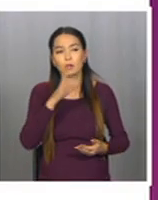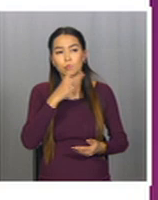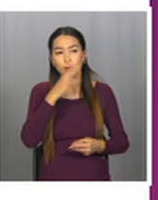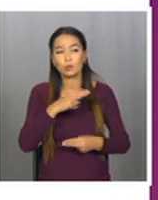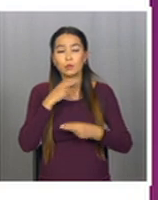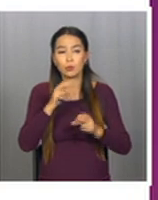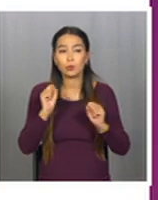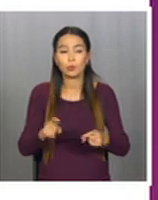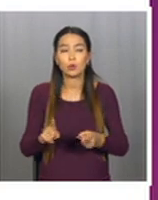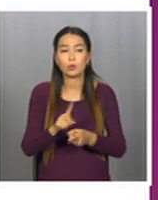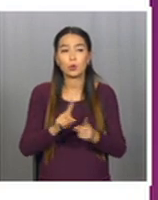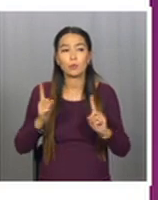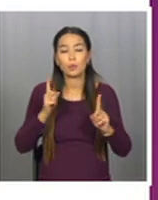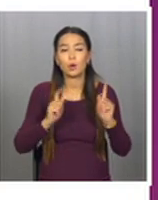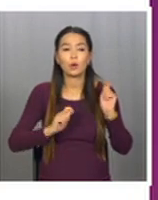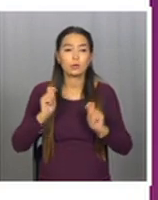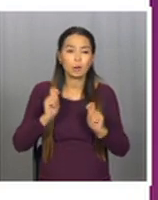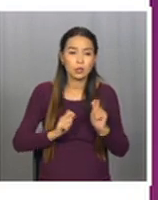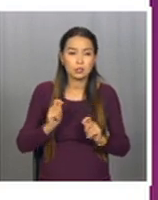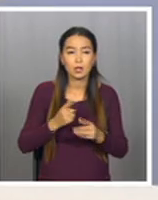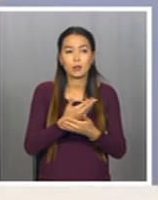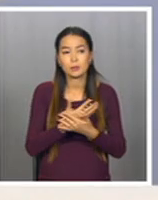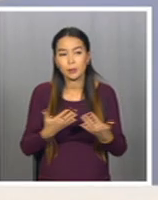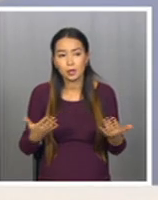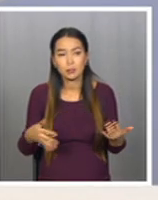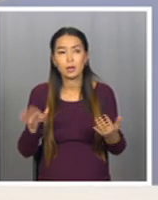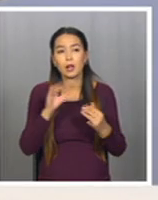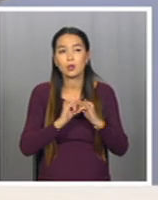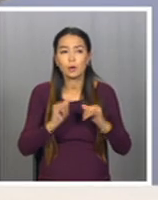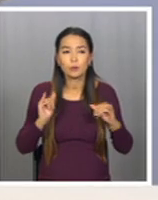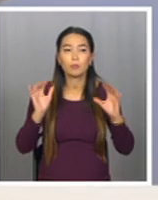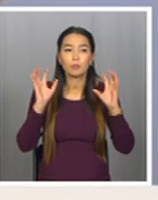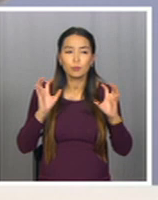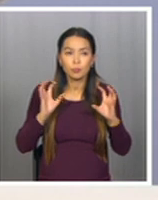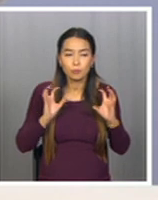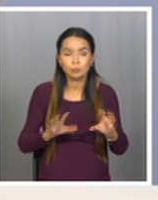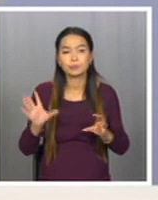Өйткені көшпелілерге бұрынғыдай көшіп қону дәстүрі бұзылды.